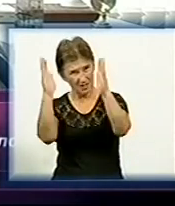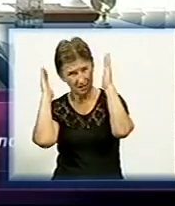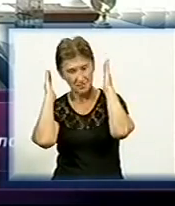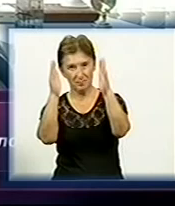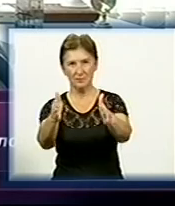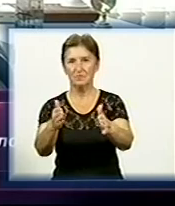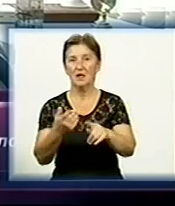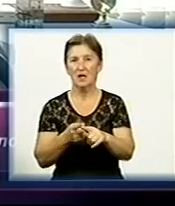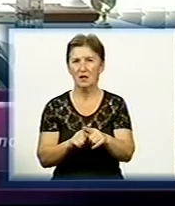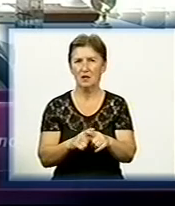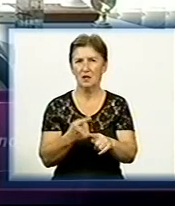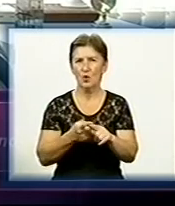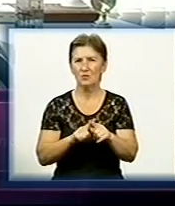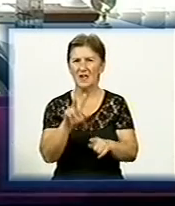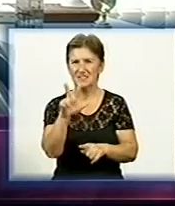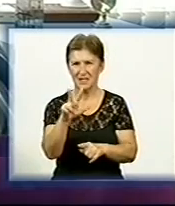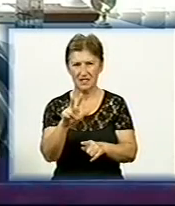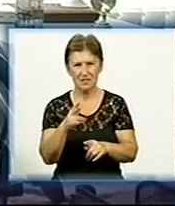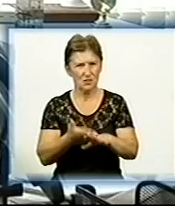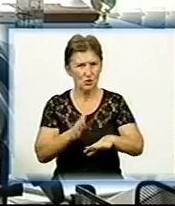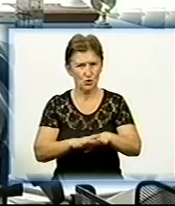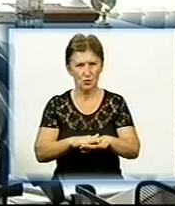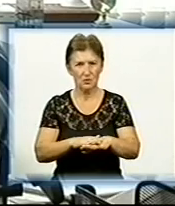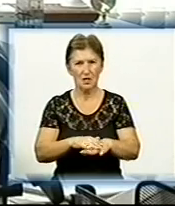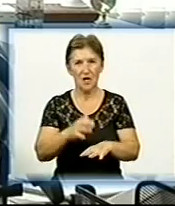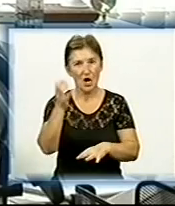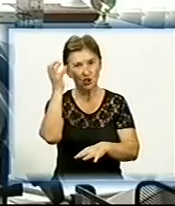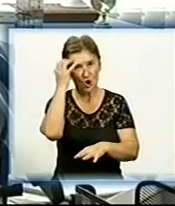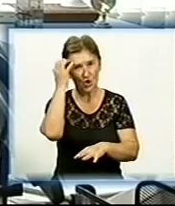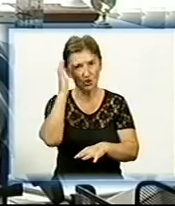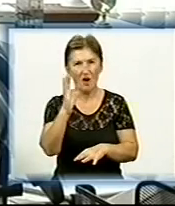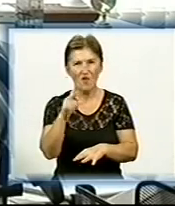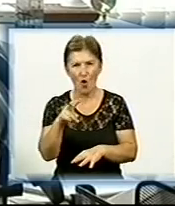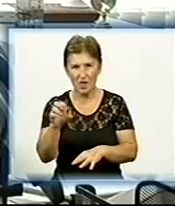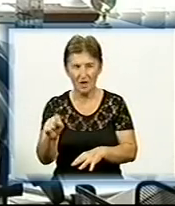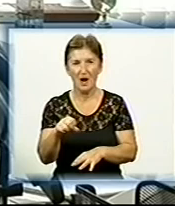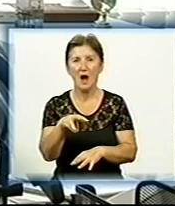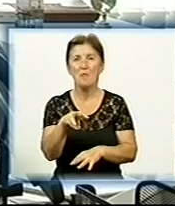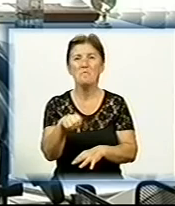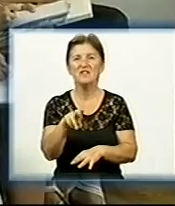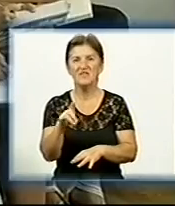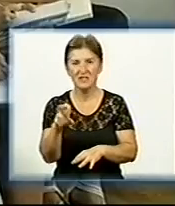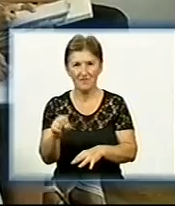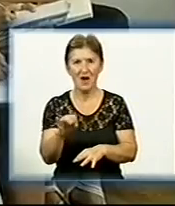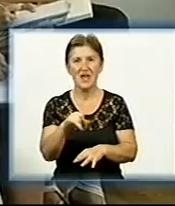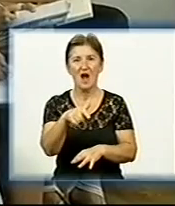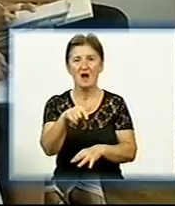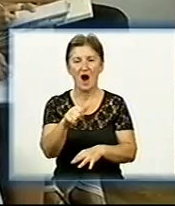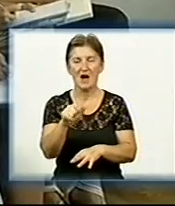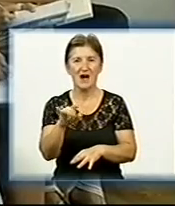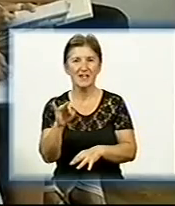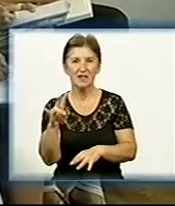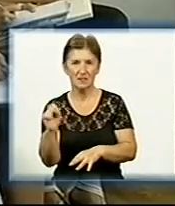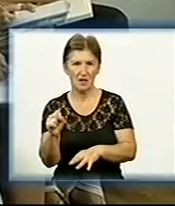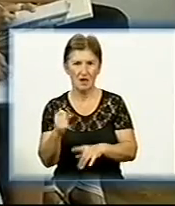проклятие – это две улицы, вернее три. Это Черновола, это Медведева и это Гагарина. И не только наша проблема,